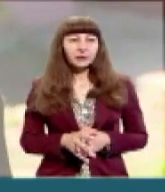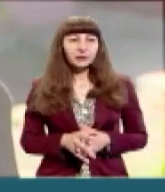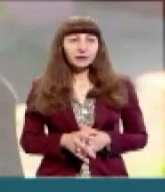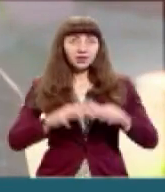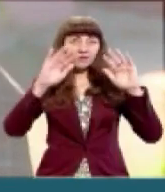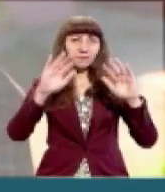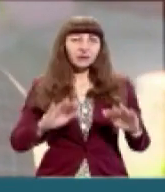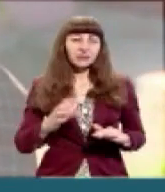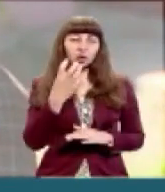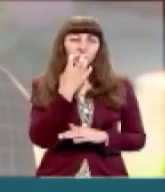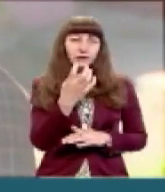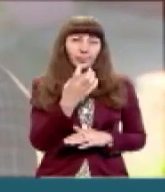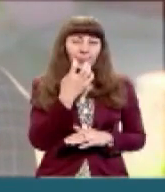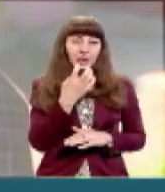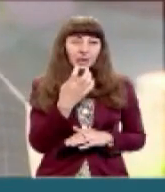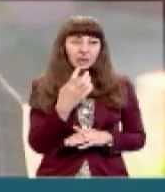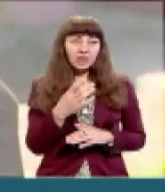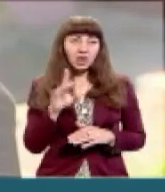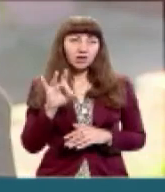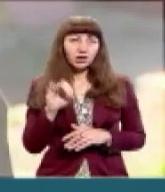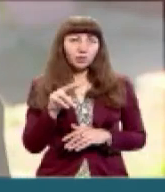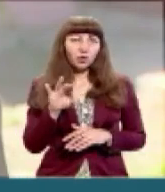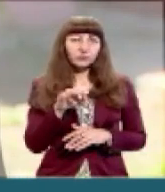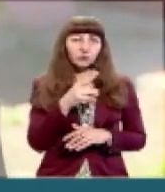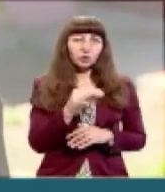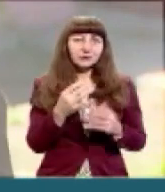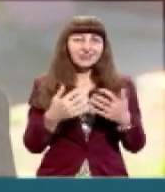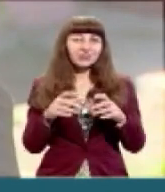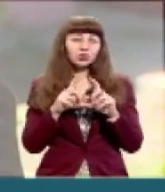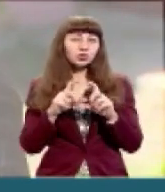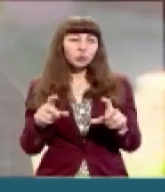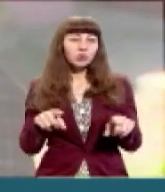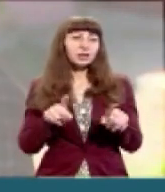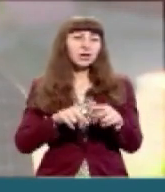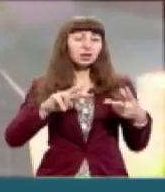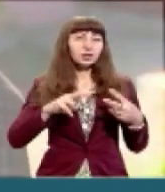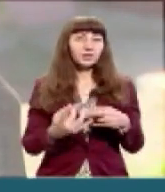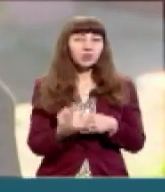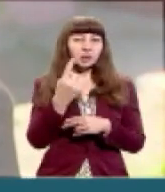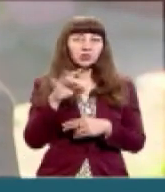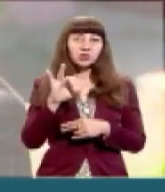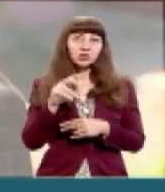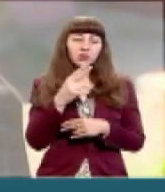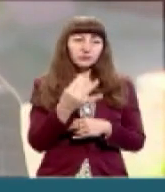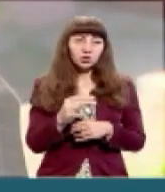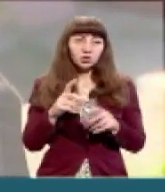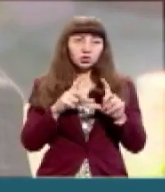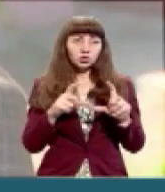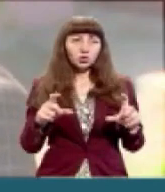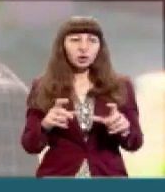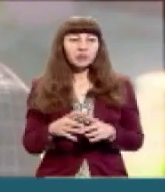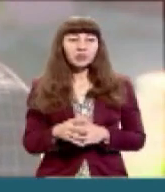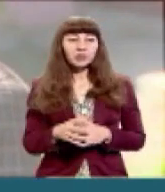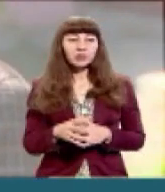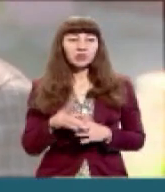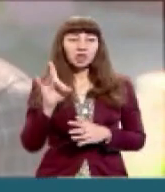фасад, мы будем утеплять фасад в Архиповской средней школе. Также будут заменены окна в Тенизовской основной школе.